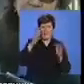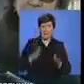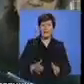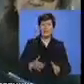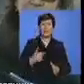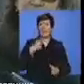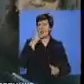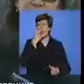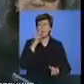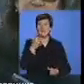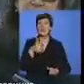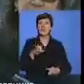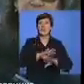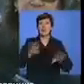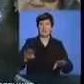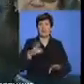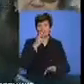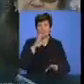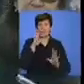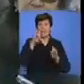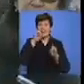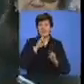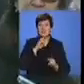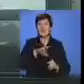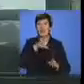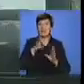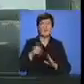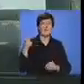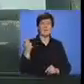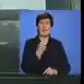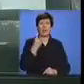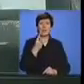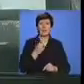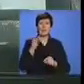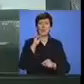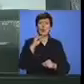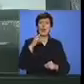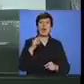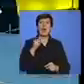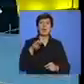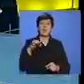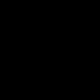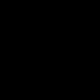не видел нигде. В Казахстане это вообще первый памятник Юрию Алексеевичу Гагарину.